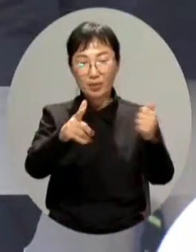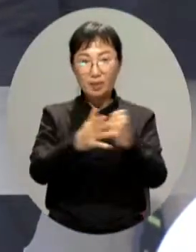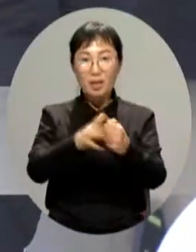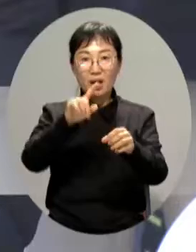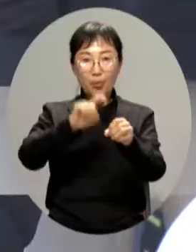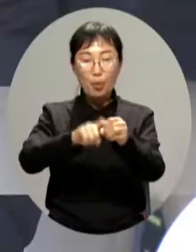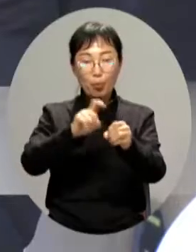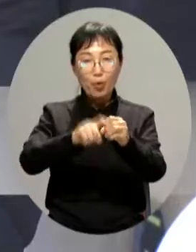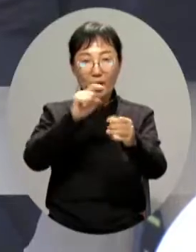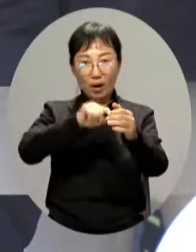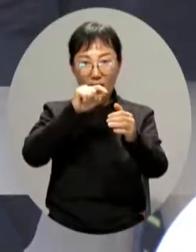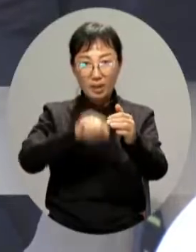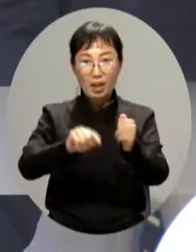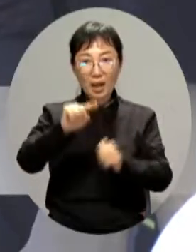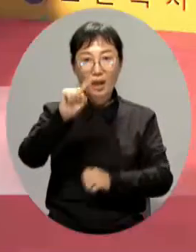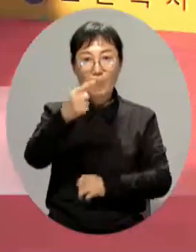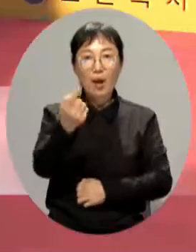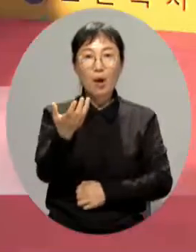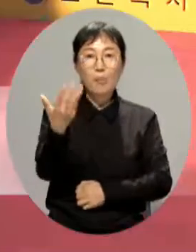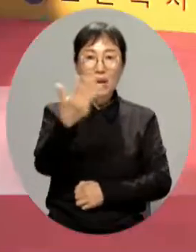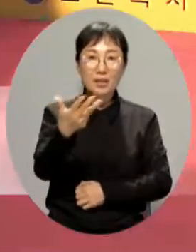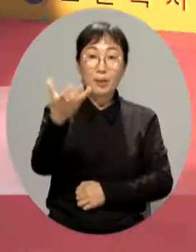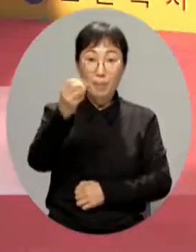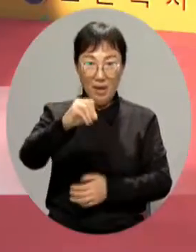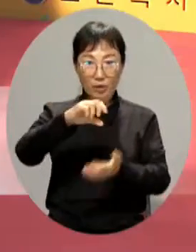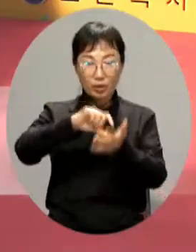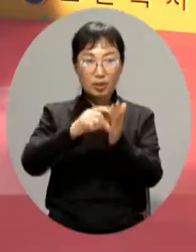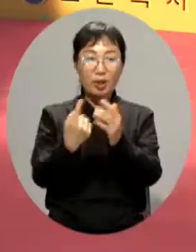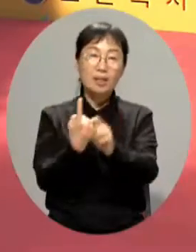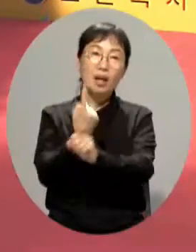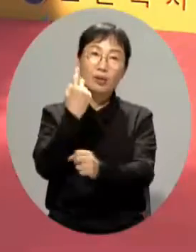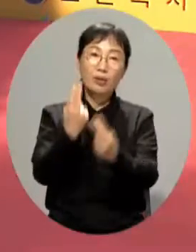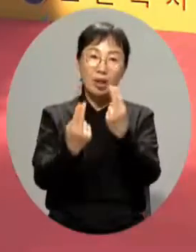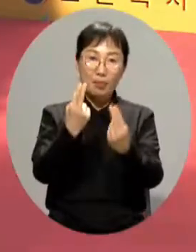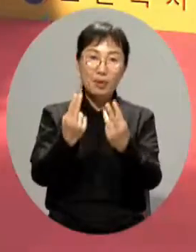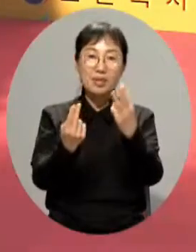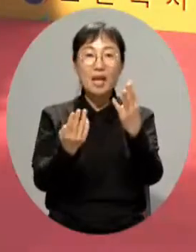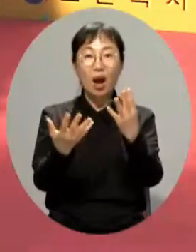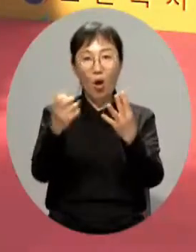137.2%인 100억 8천만 원으로 전년 대비 4억 원이 줄었습니다.